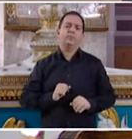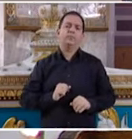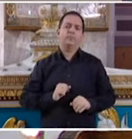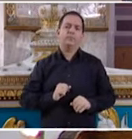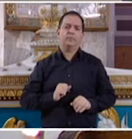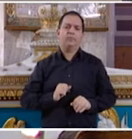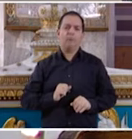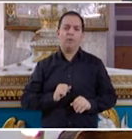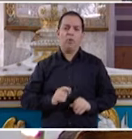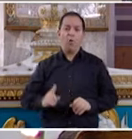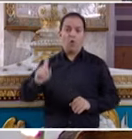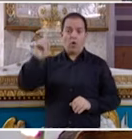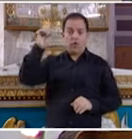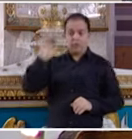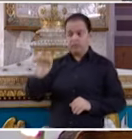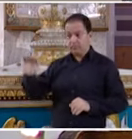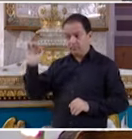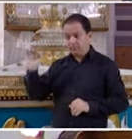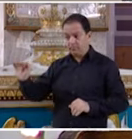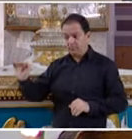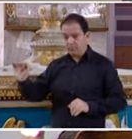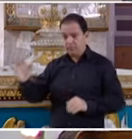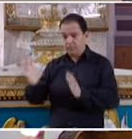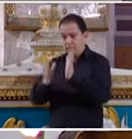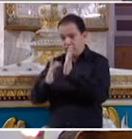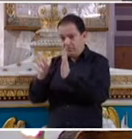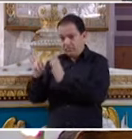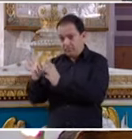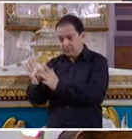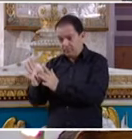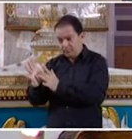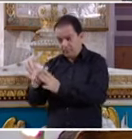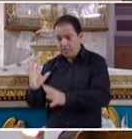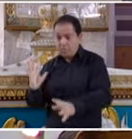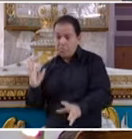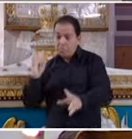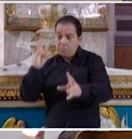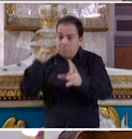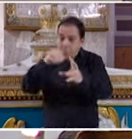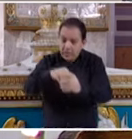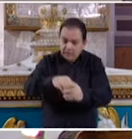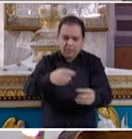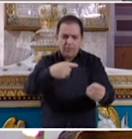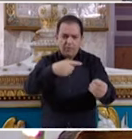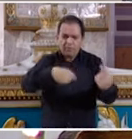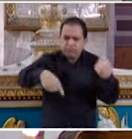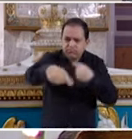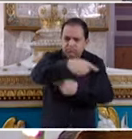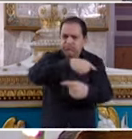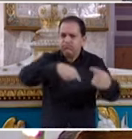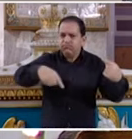Ποιον εν ημίν το ευάρεστον ενώπιον αυτού,